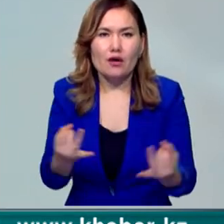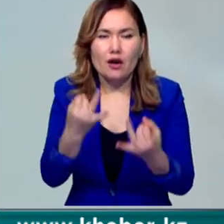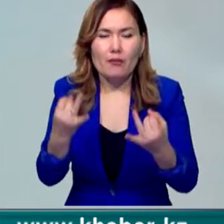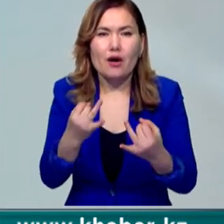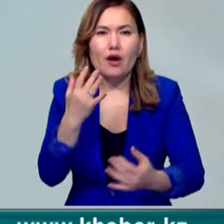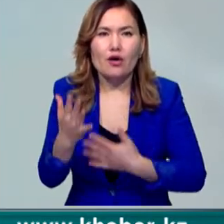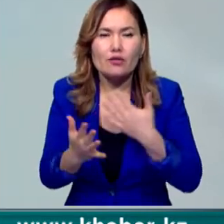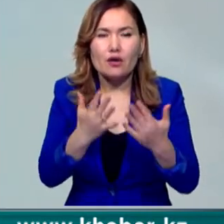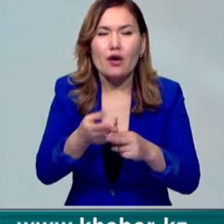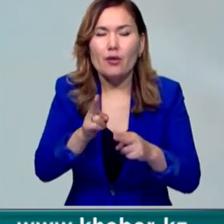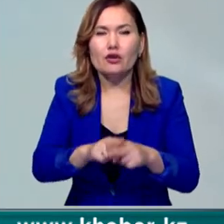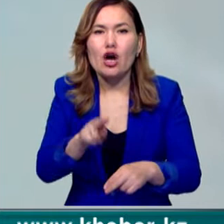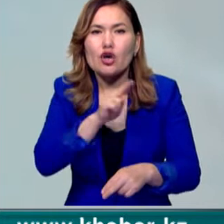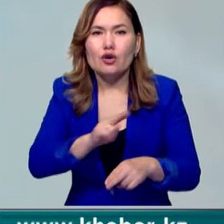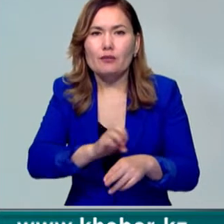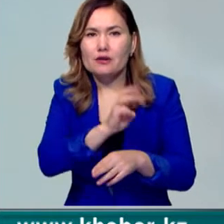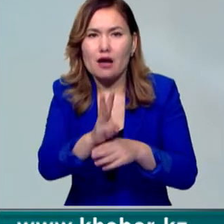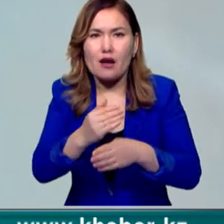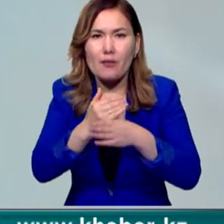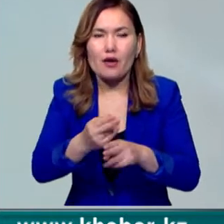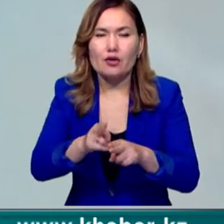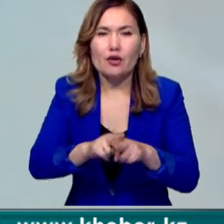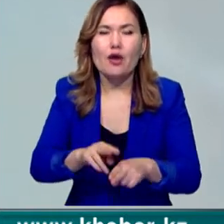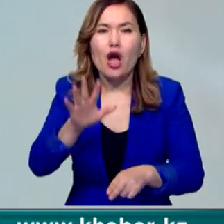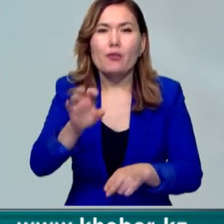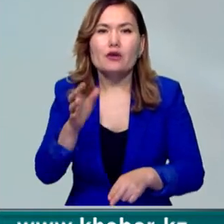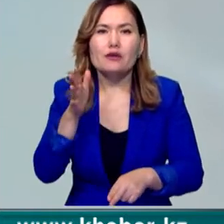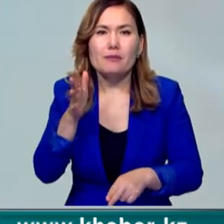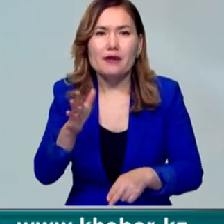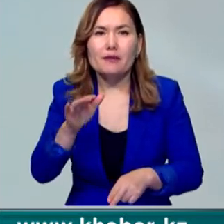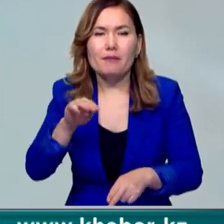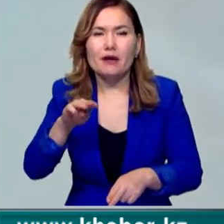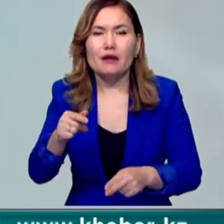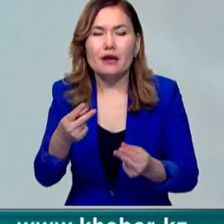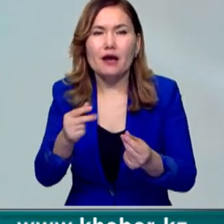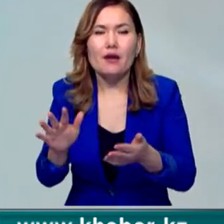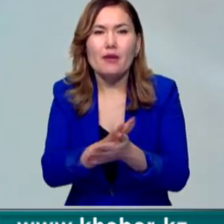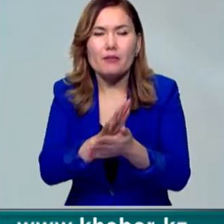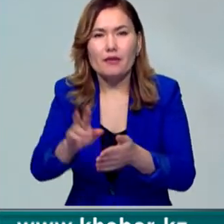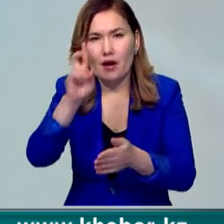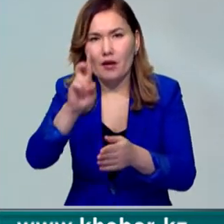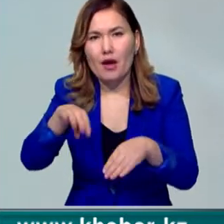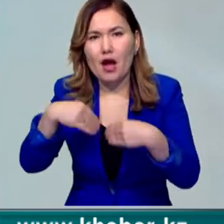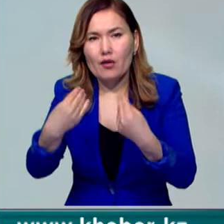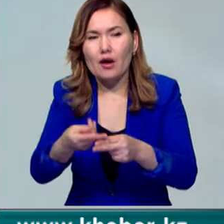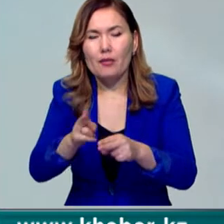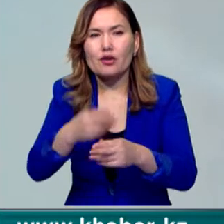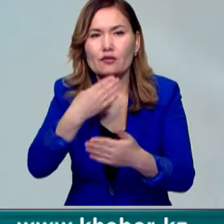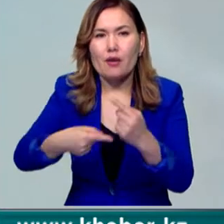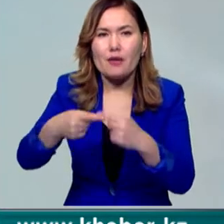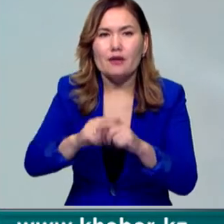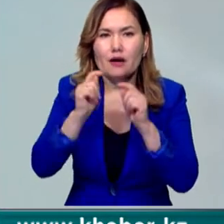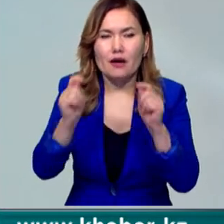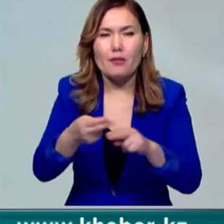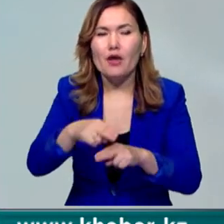жылы 354 азамат осы бағдарлама бойынша 505 мың теңге көлемінде қайтарымсыз грант алып кәсібін ашқан.